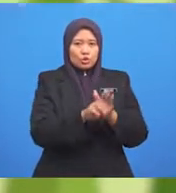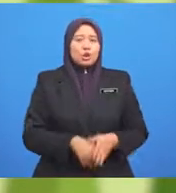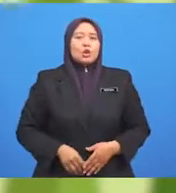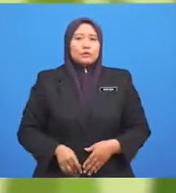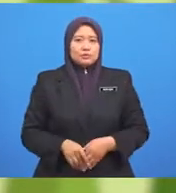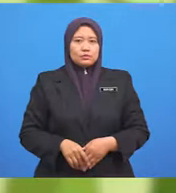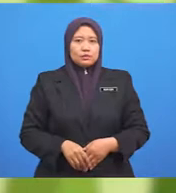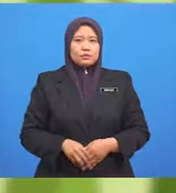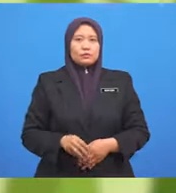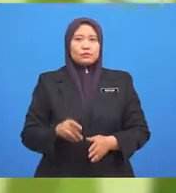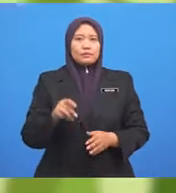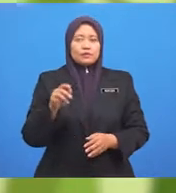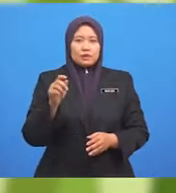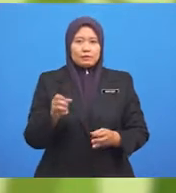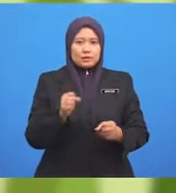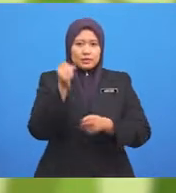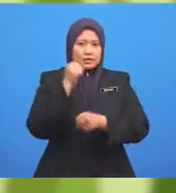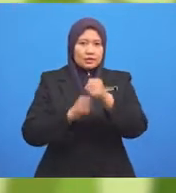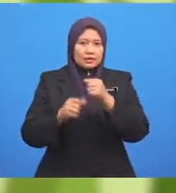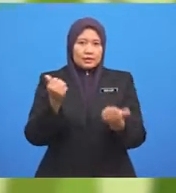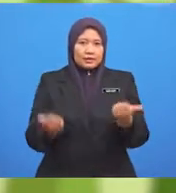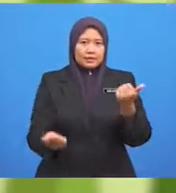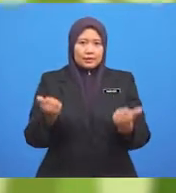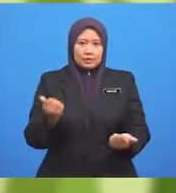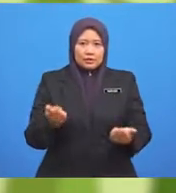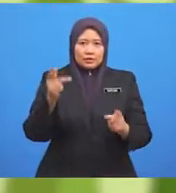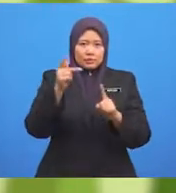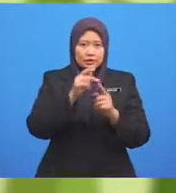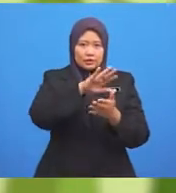adil kepada semua pihak tanpa mengira pangkat.